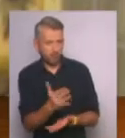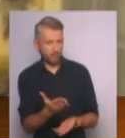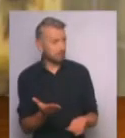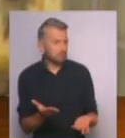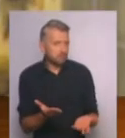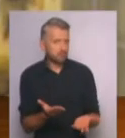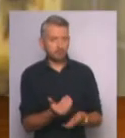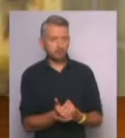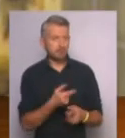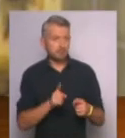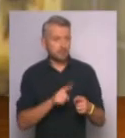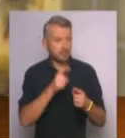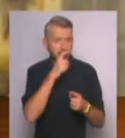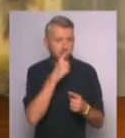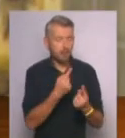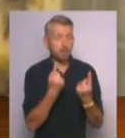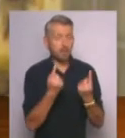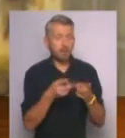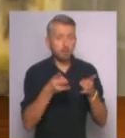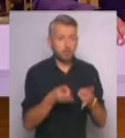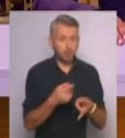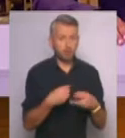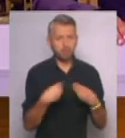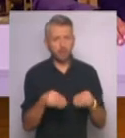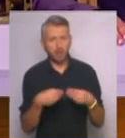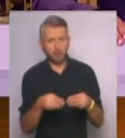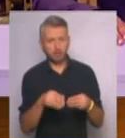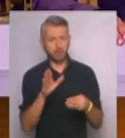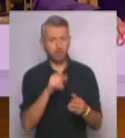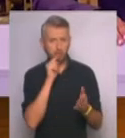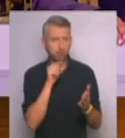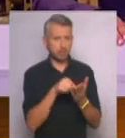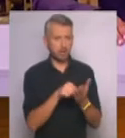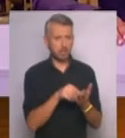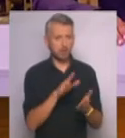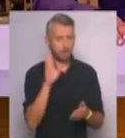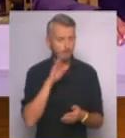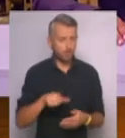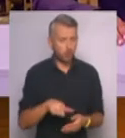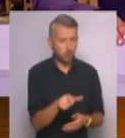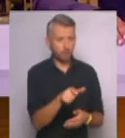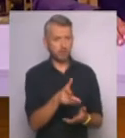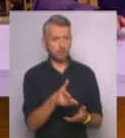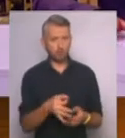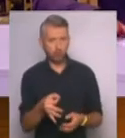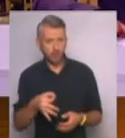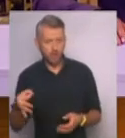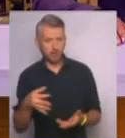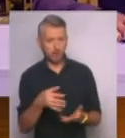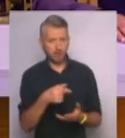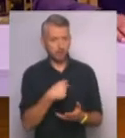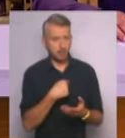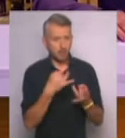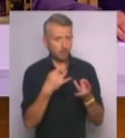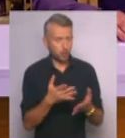велика біда, і це пластик, і він потім попадає і в водойми, і в річки, і ми його просто